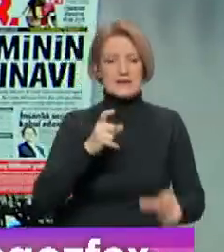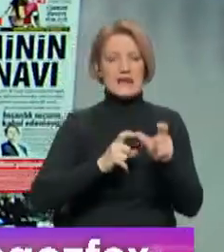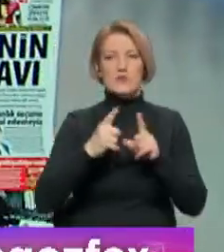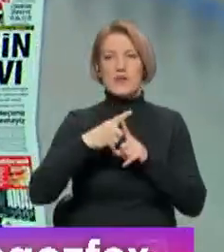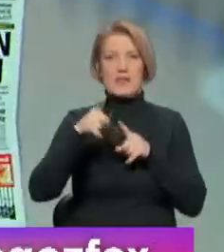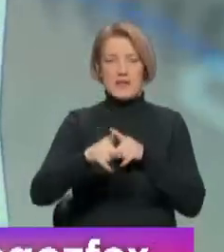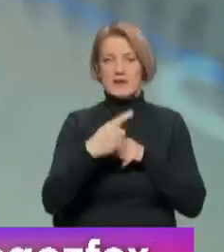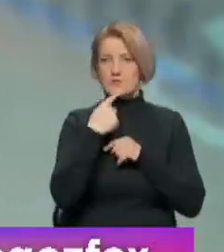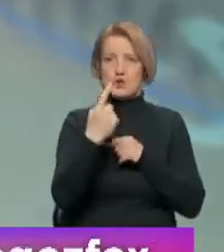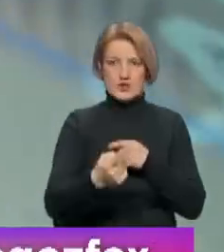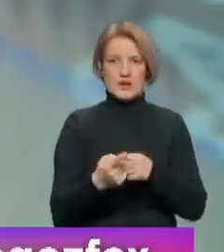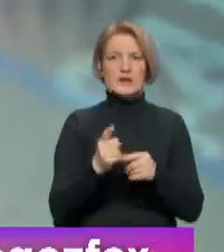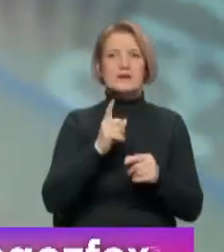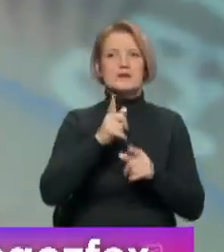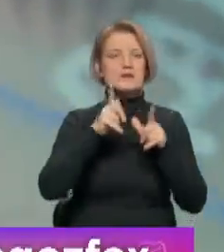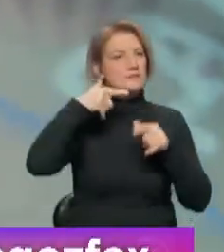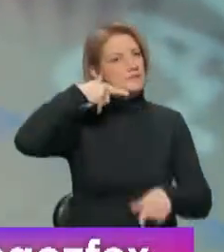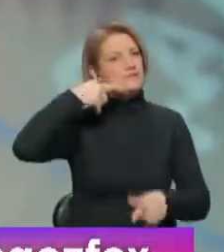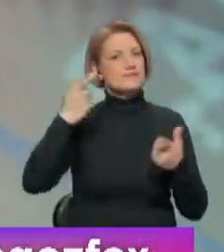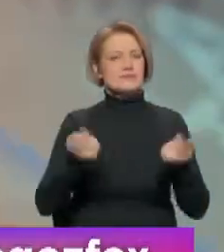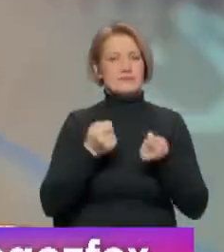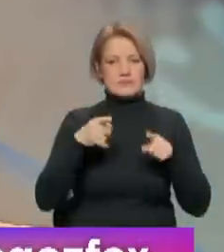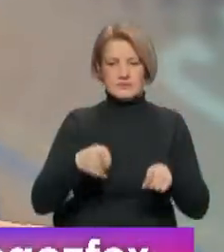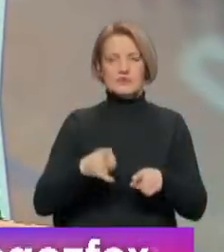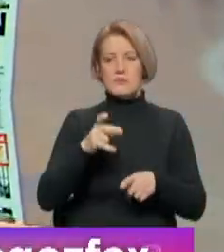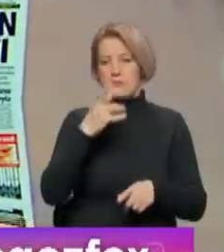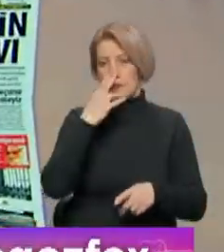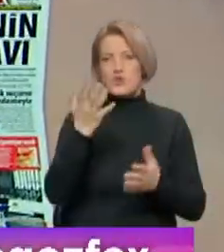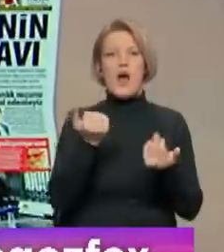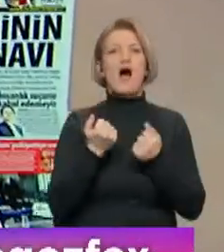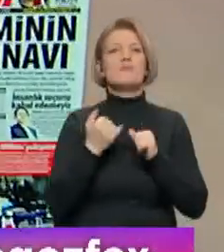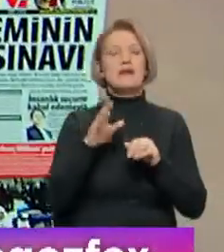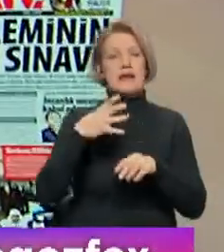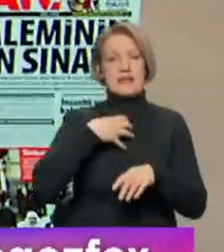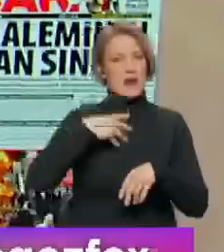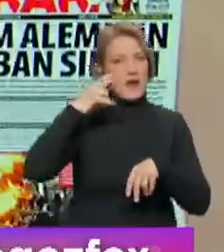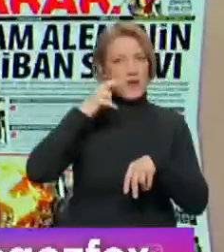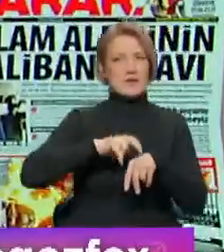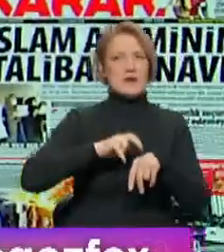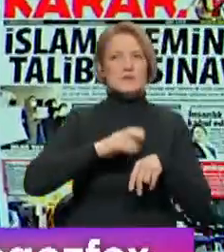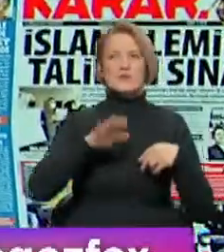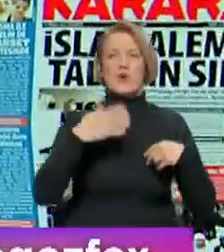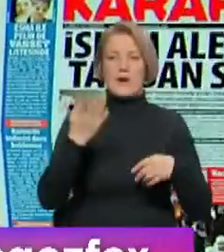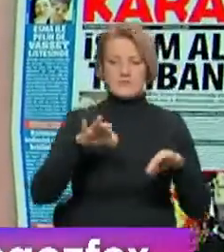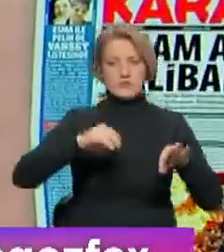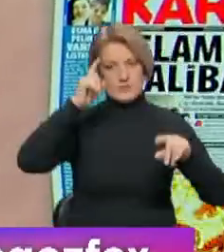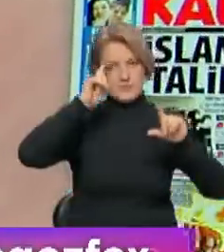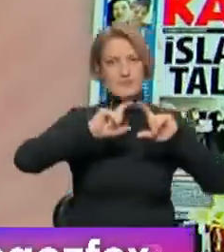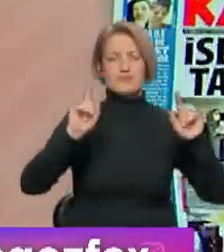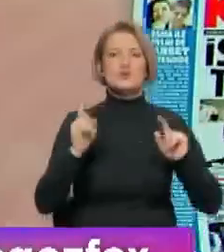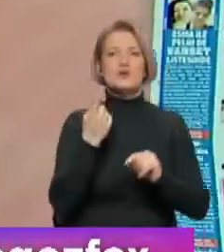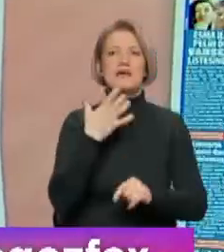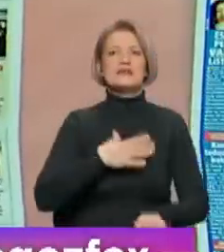bülteninde de söyleyeceğiz Çağrı Merkezi çalışanları bu promosyonları almadılar kendilerini hatırlatıyorlar sonra bugün başlığımız